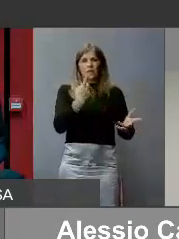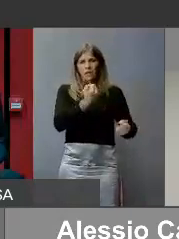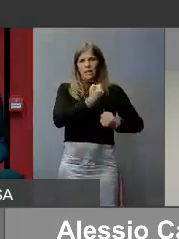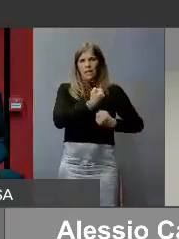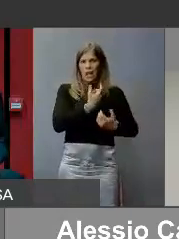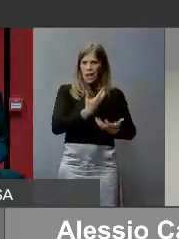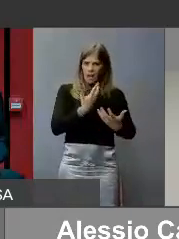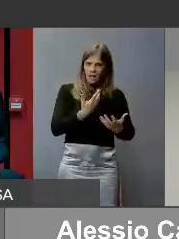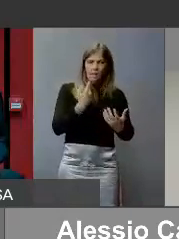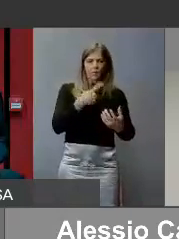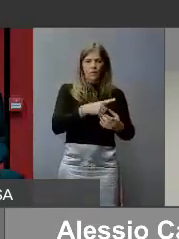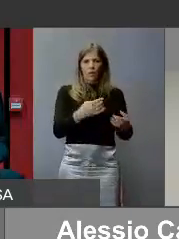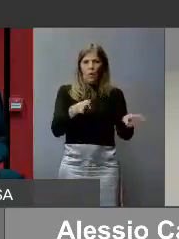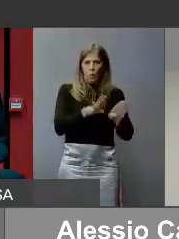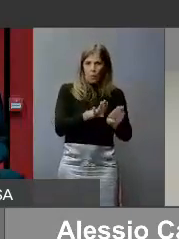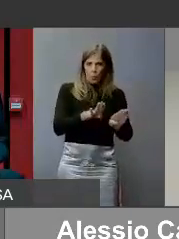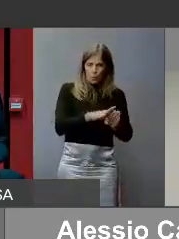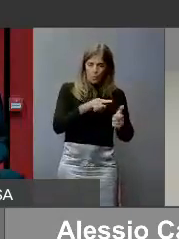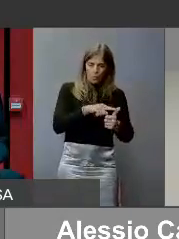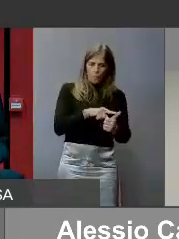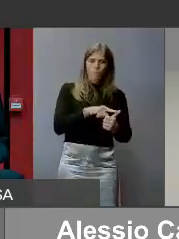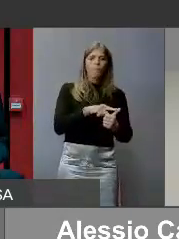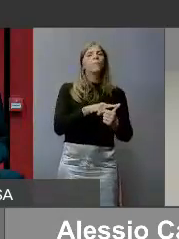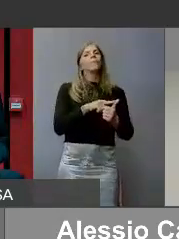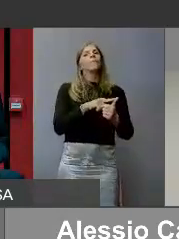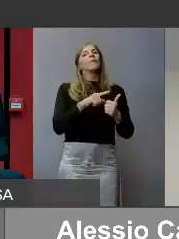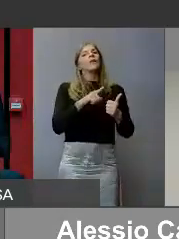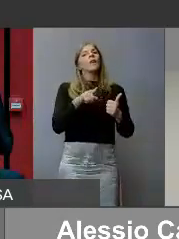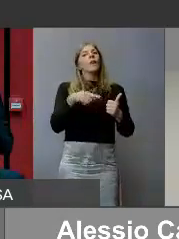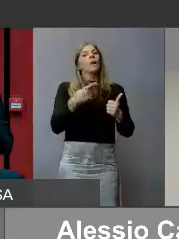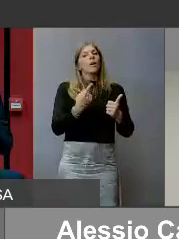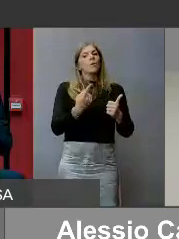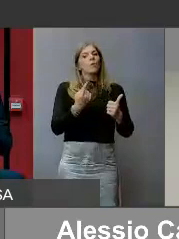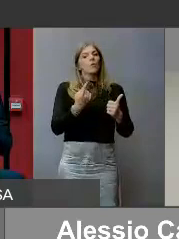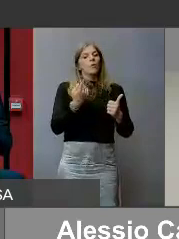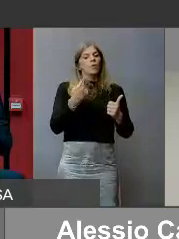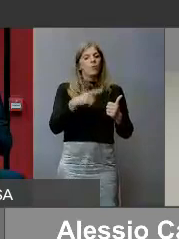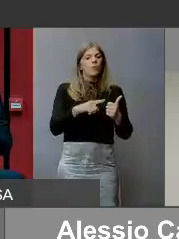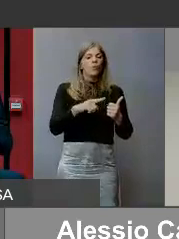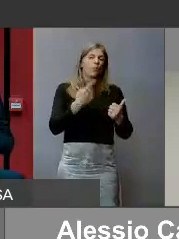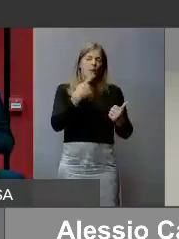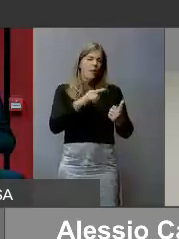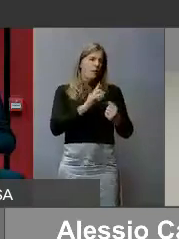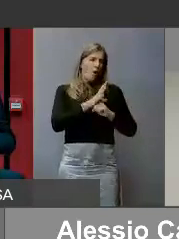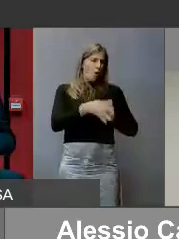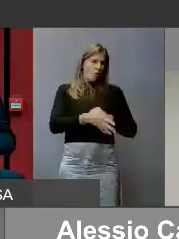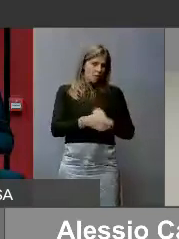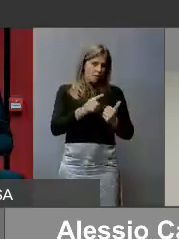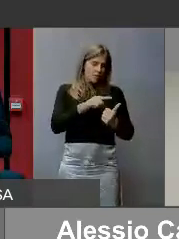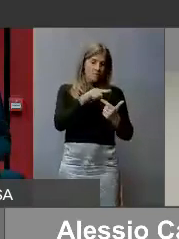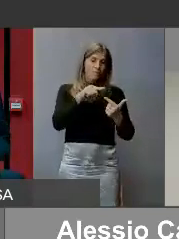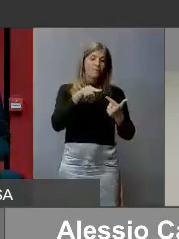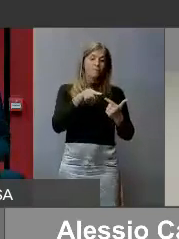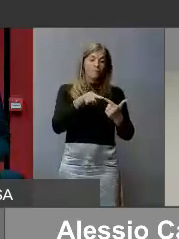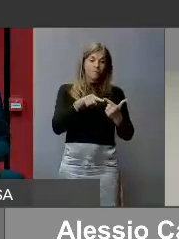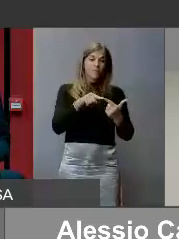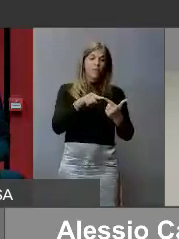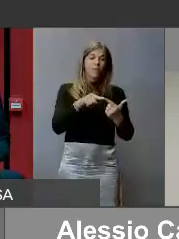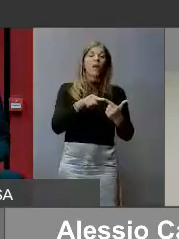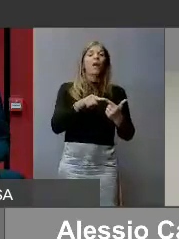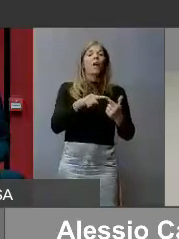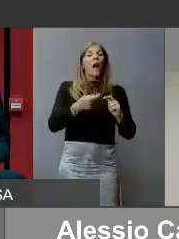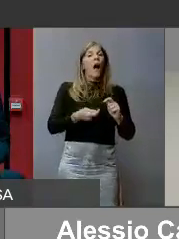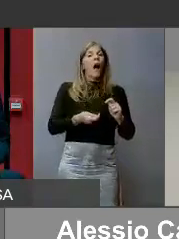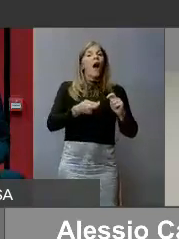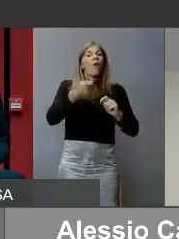chiusura le iscrizioni collegata al susseguirsi dei provvedimenti di contrasto alla pandemia azzeramento del momento 2021